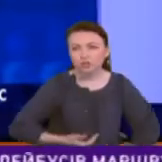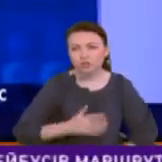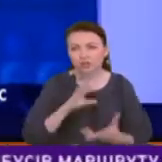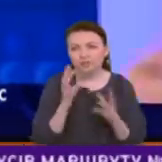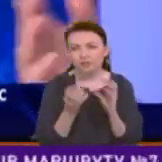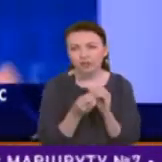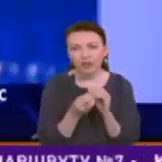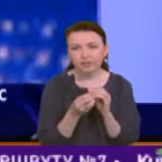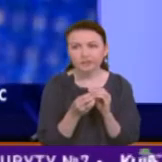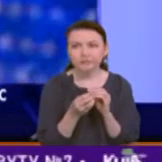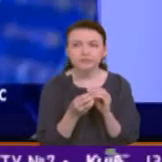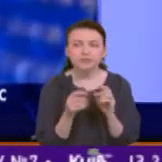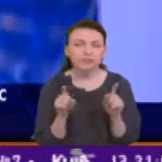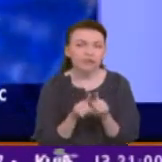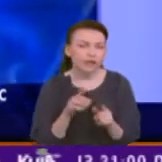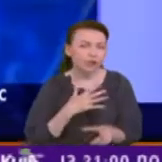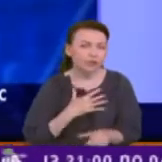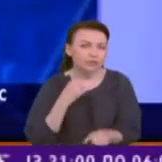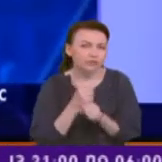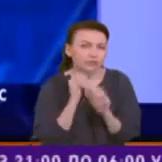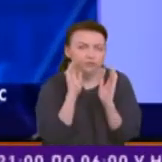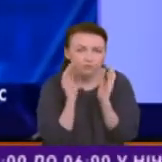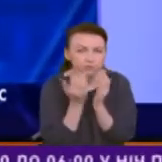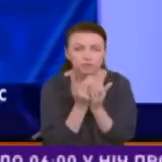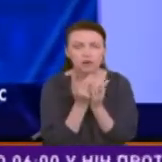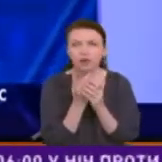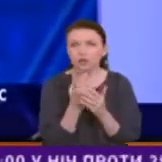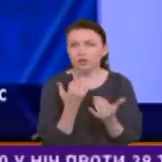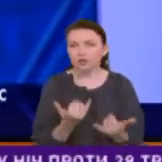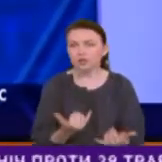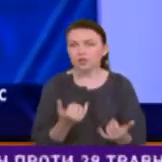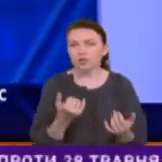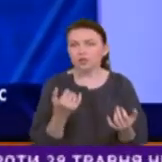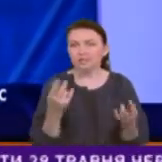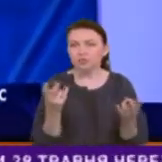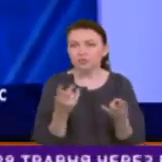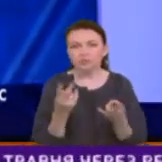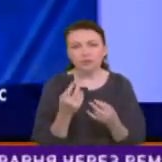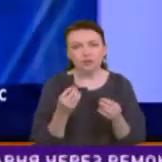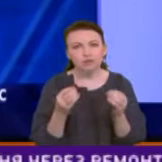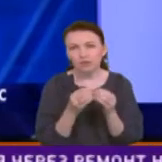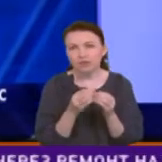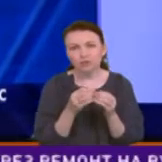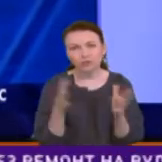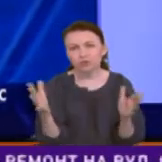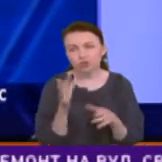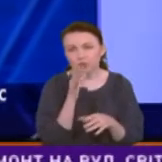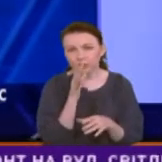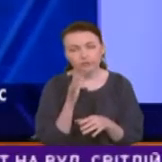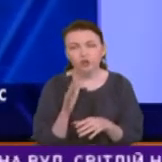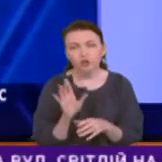воно достатньо таким консервативним, ортодоксальним. І тут нам знадобиться не один десяток років з тим,